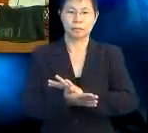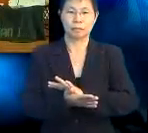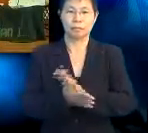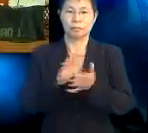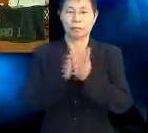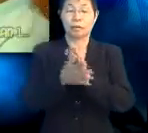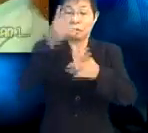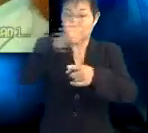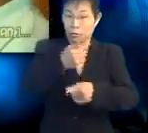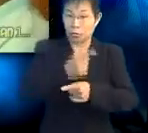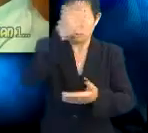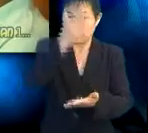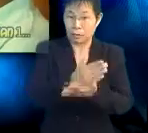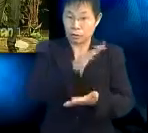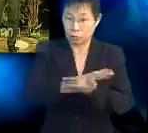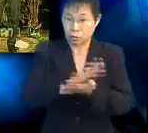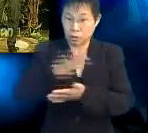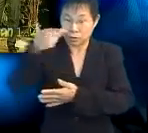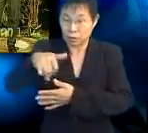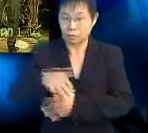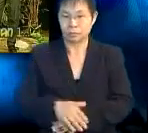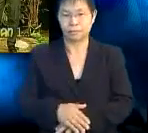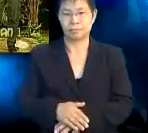Kau betul-betul nak berhenti sekolah, Raya? Ha, ya.